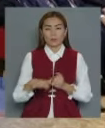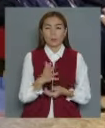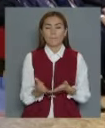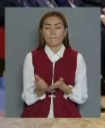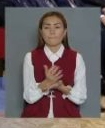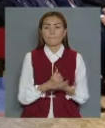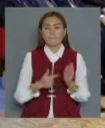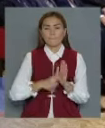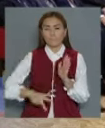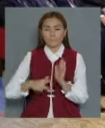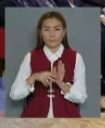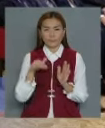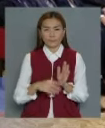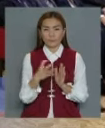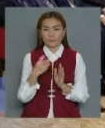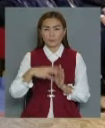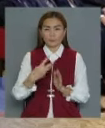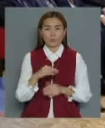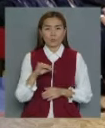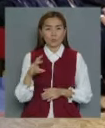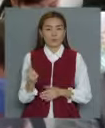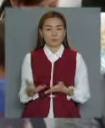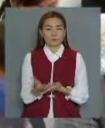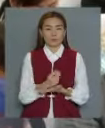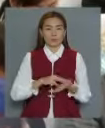алқаптан 78423 тонна өнім алынып,